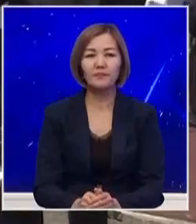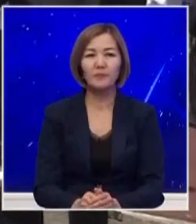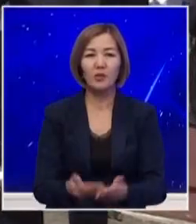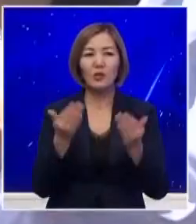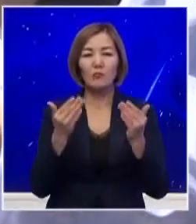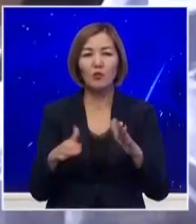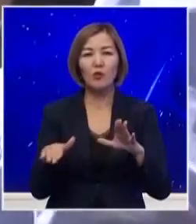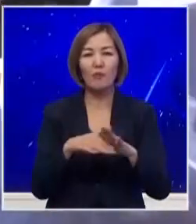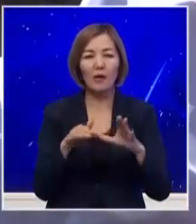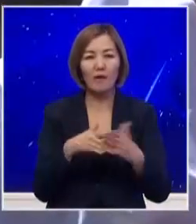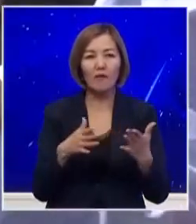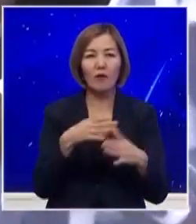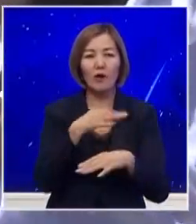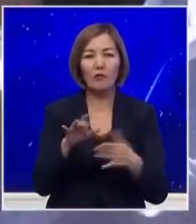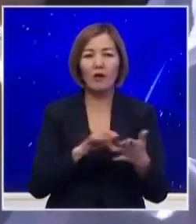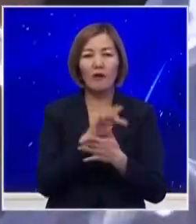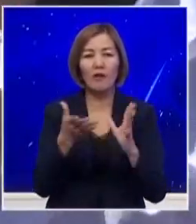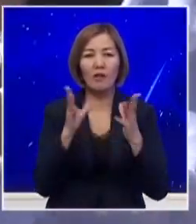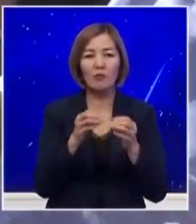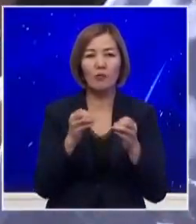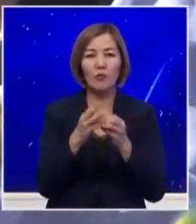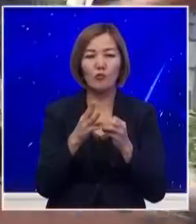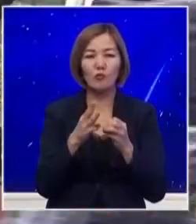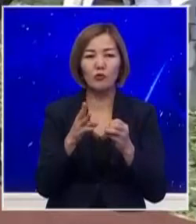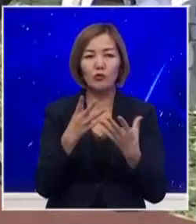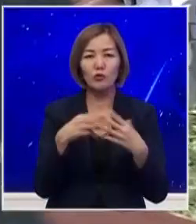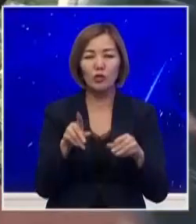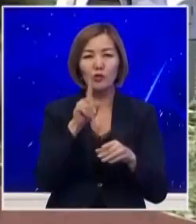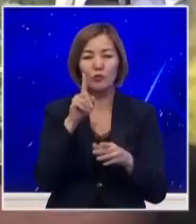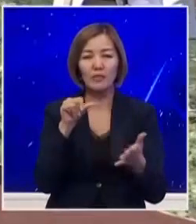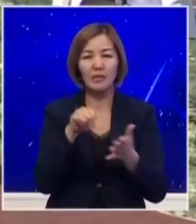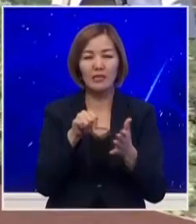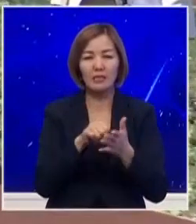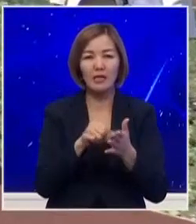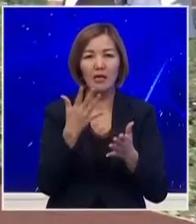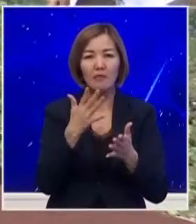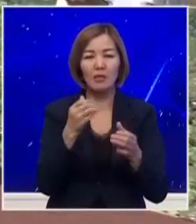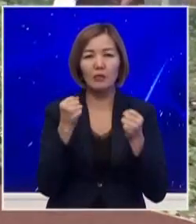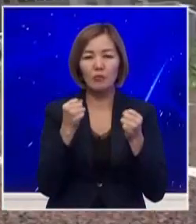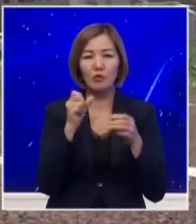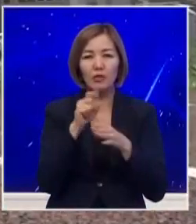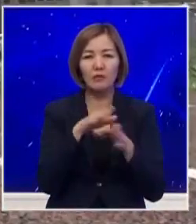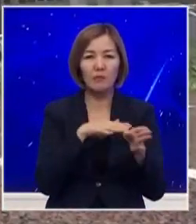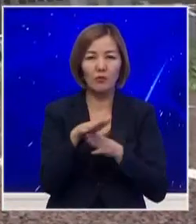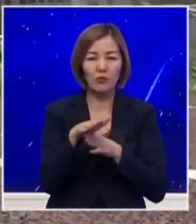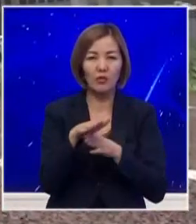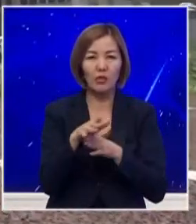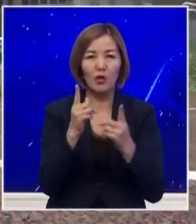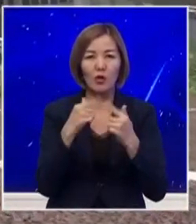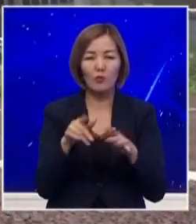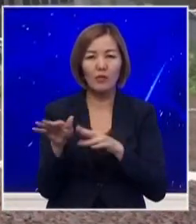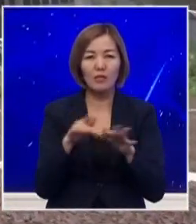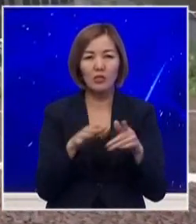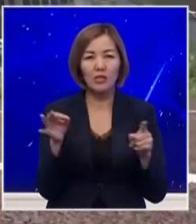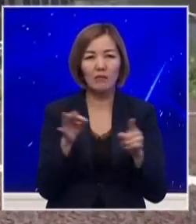Бүгінгі марафонға аудан және Талдықорған қаласынан жалпы 13 жас отбасы қатысты. Олар өзара 5 түрлі спорт түрінен сынға түсті. Ұйымдастырылған